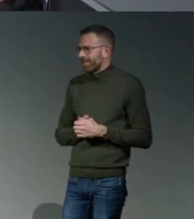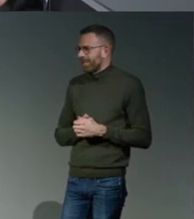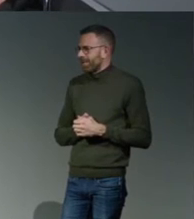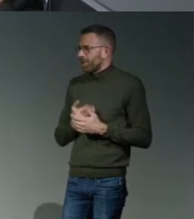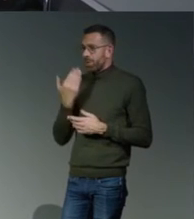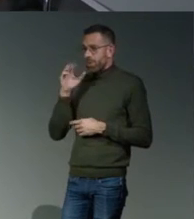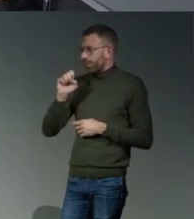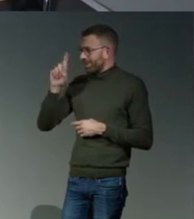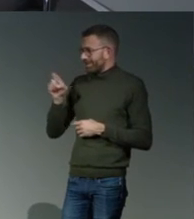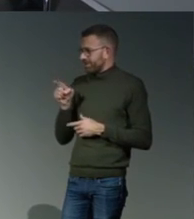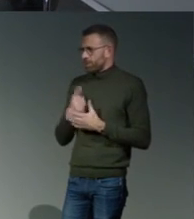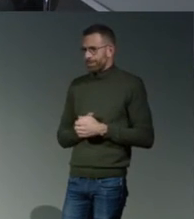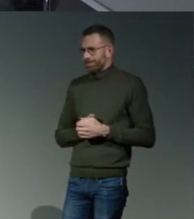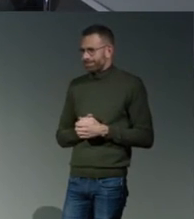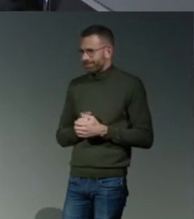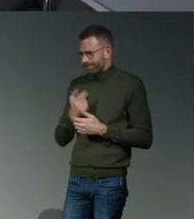Autre question ou réaction ?